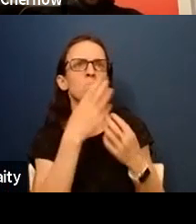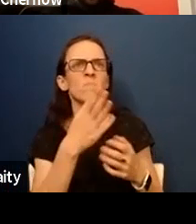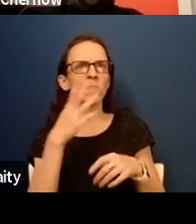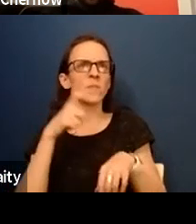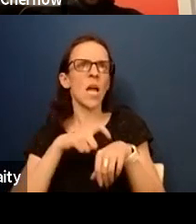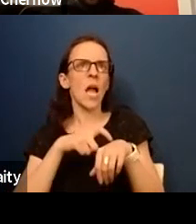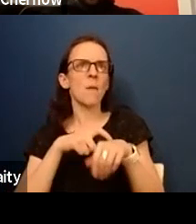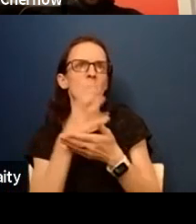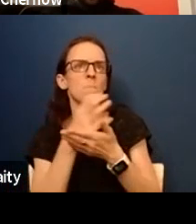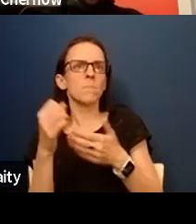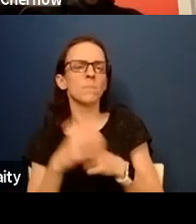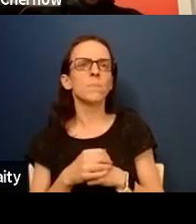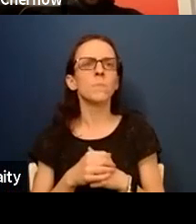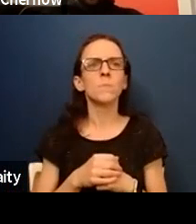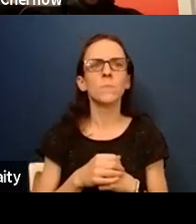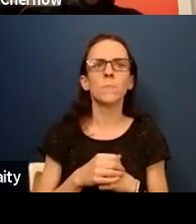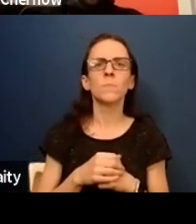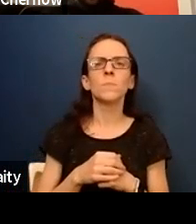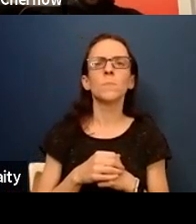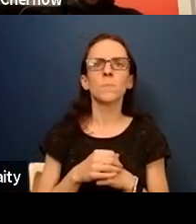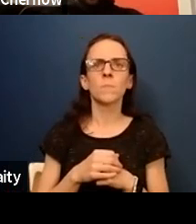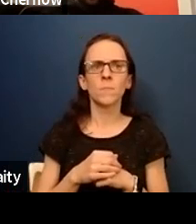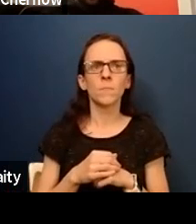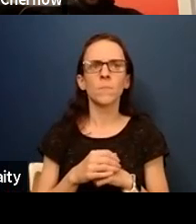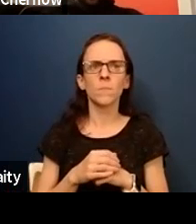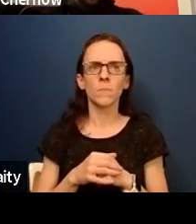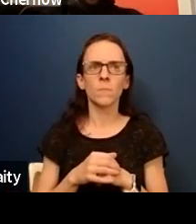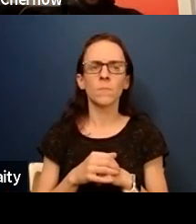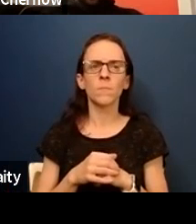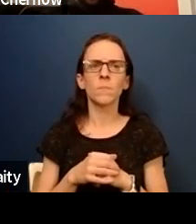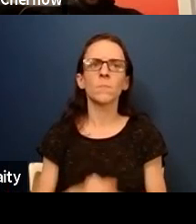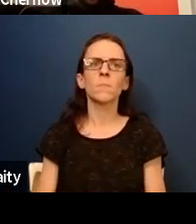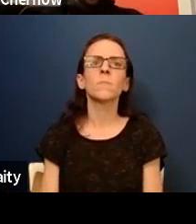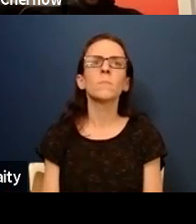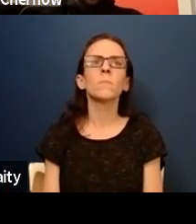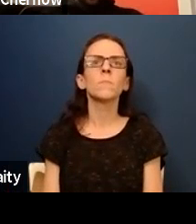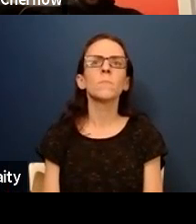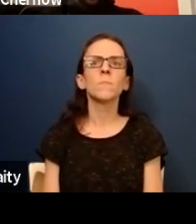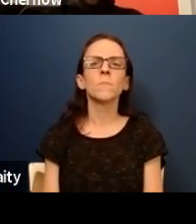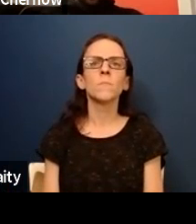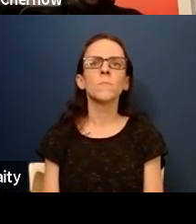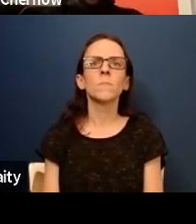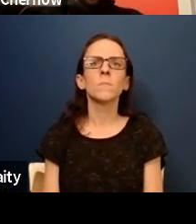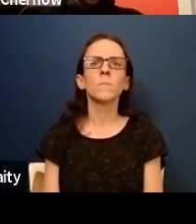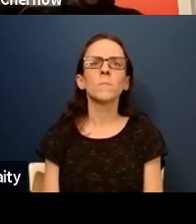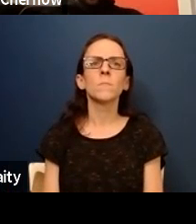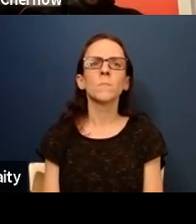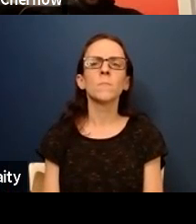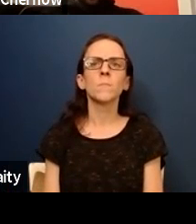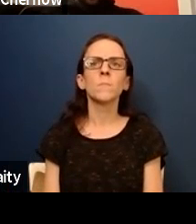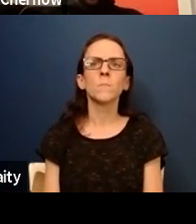啦。 好嘅，所以我希望最後一句就係唔 qualify 嗰啲學生可以留返學